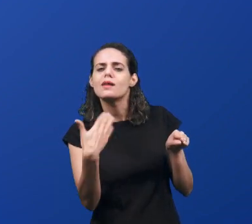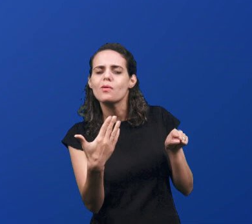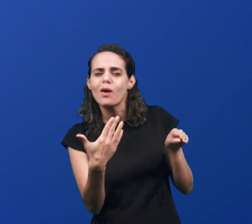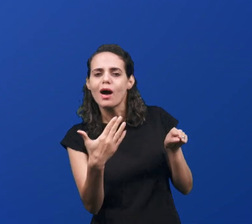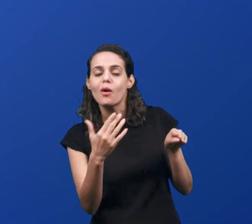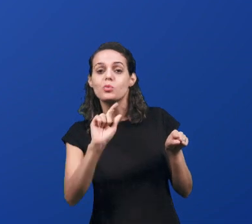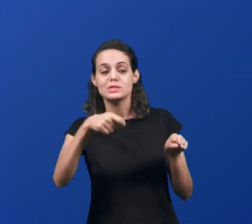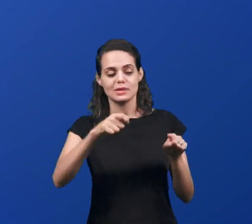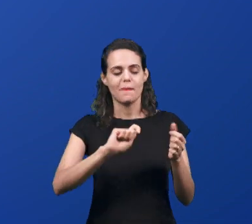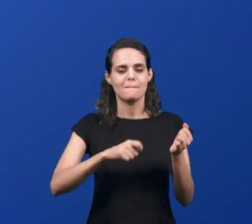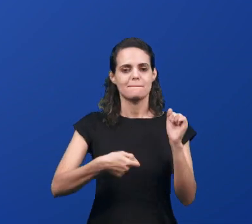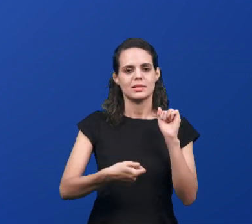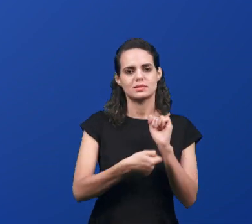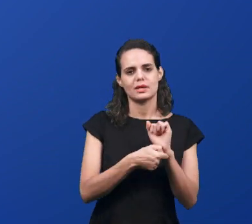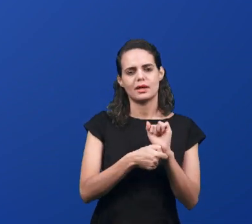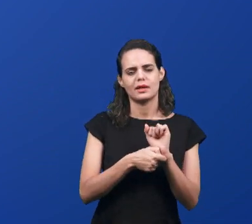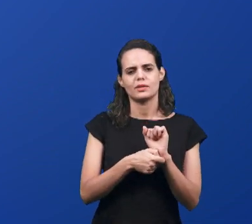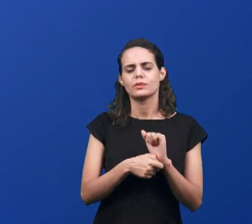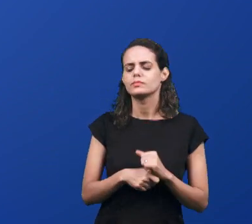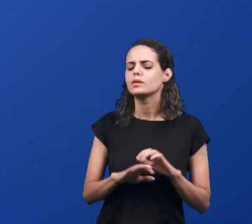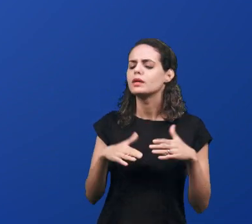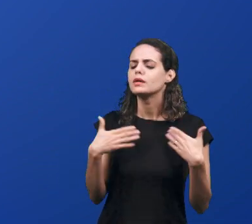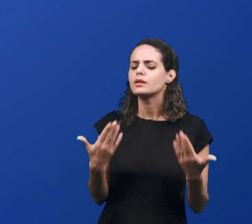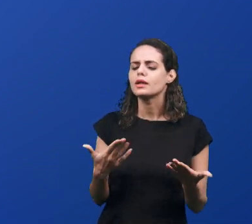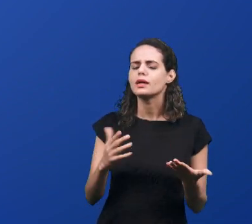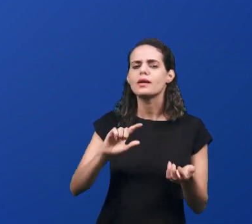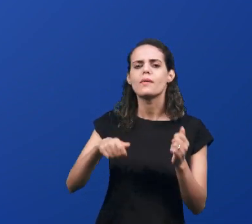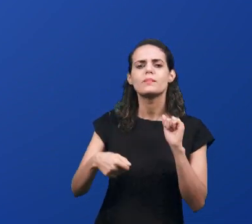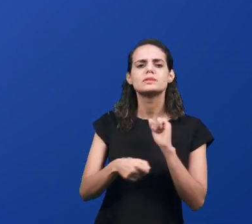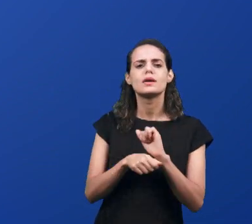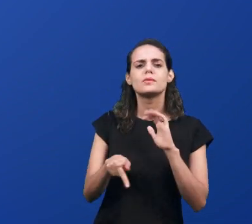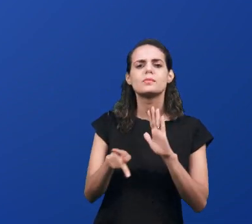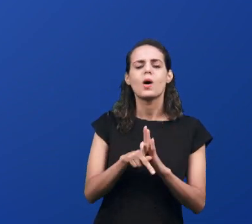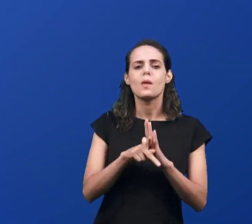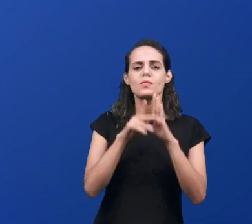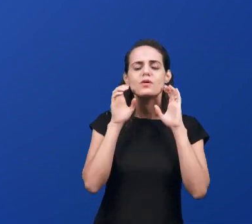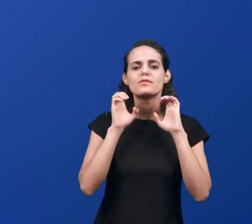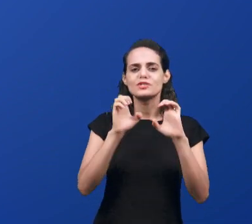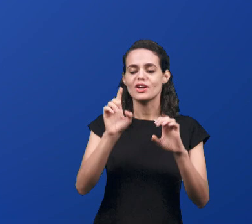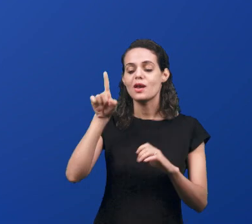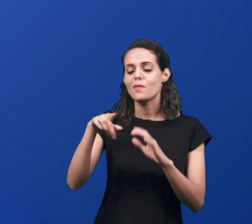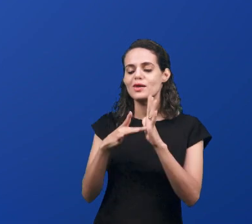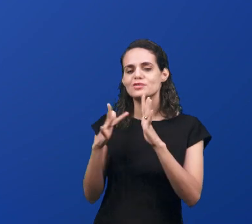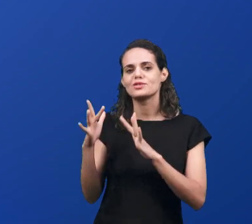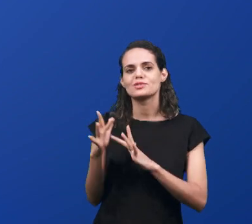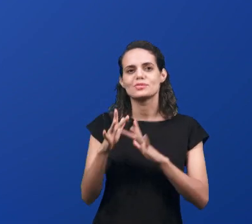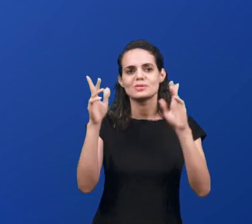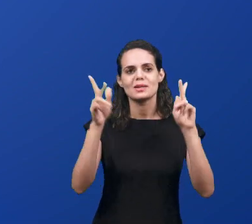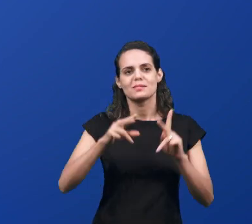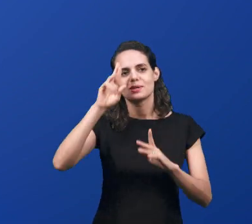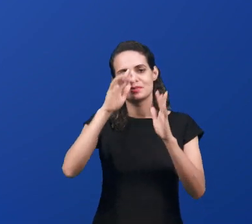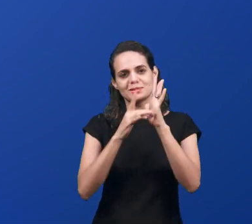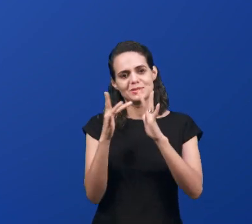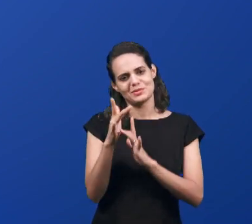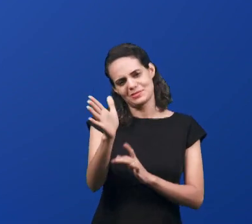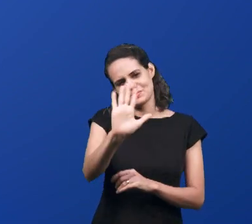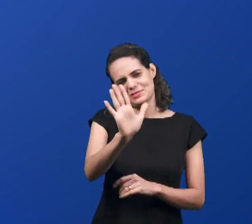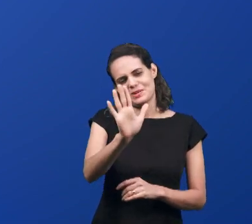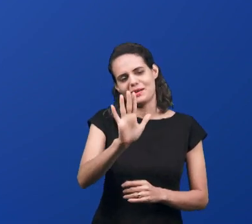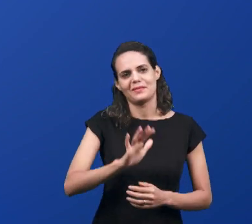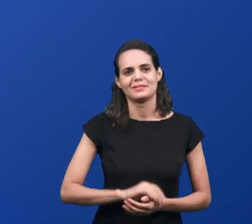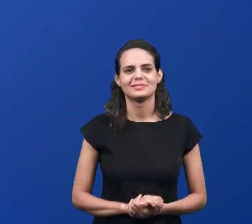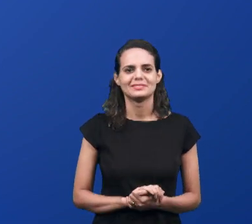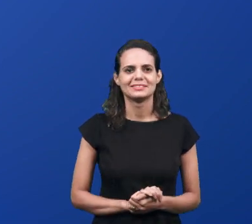mystère. Juliana, qui est le mystère de l'Évangile? Jésus. La paix du Seigneur, mes frères.